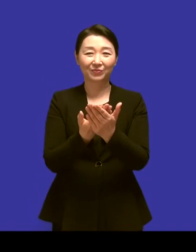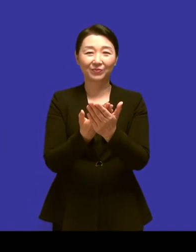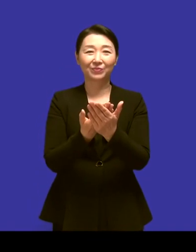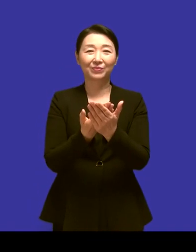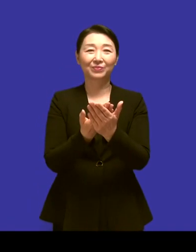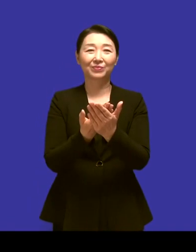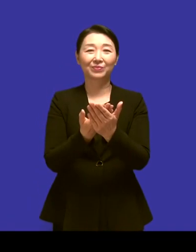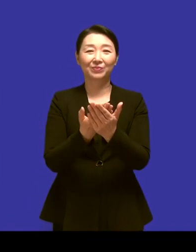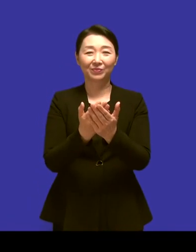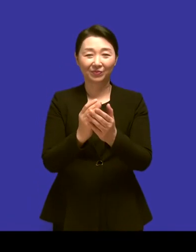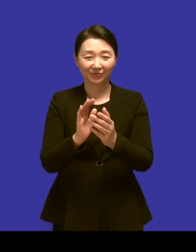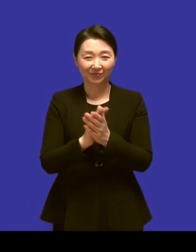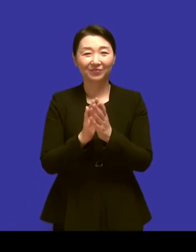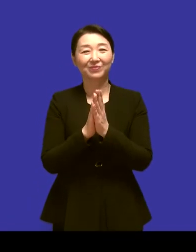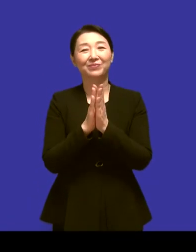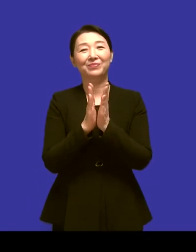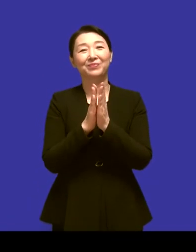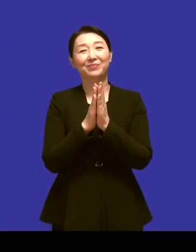받아주소서